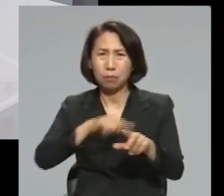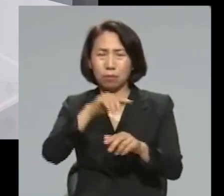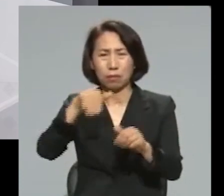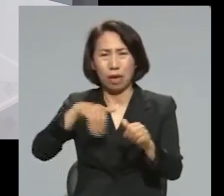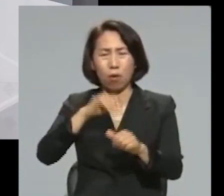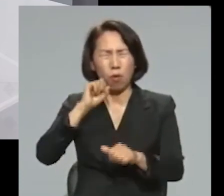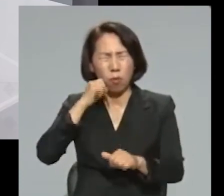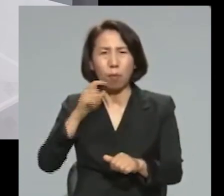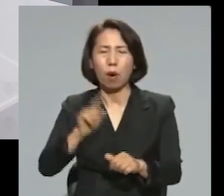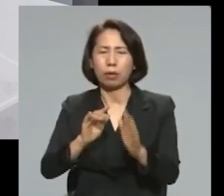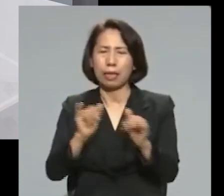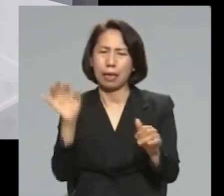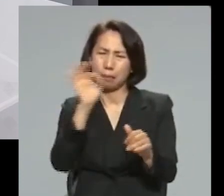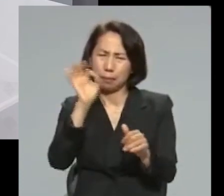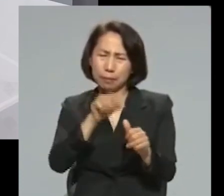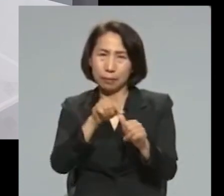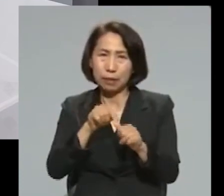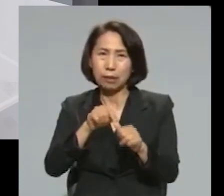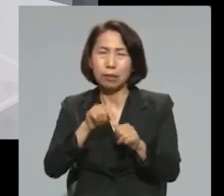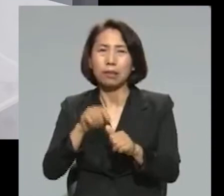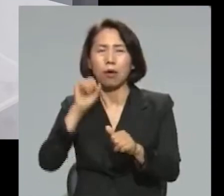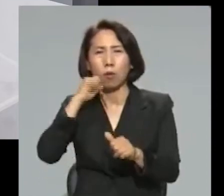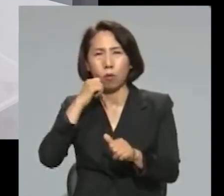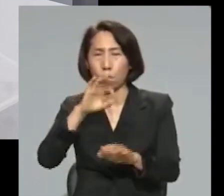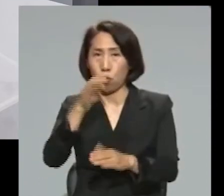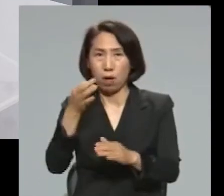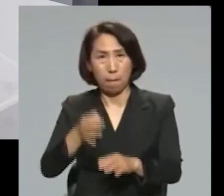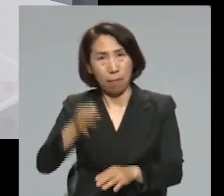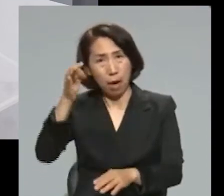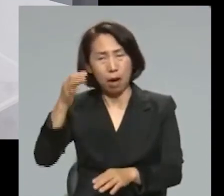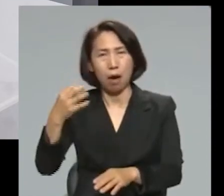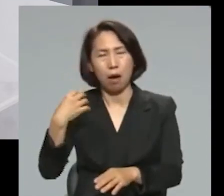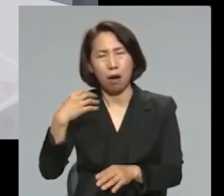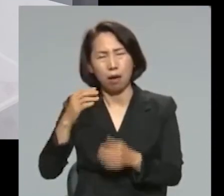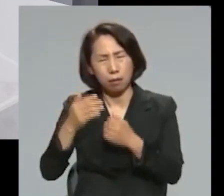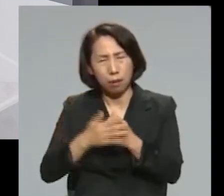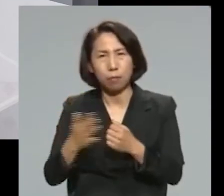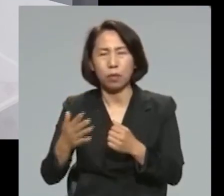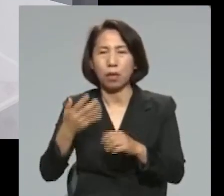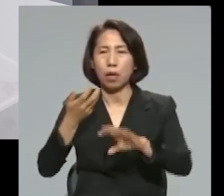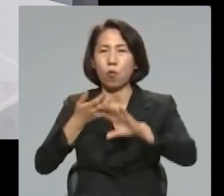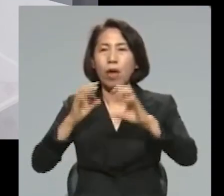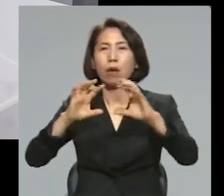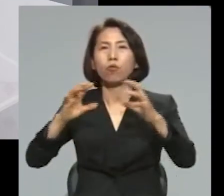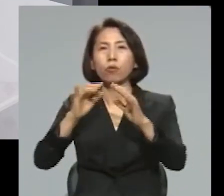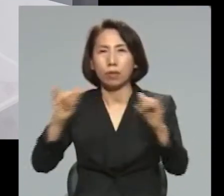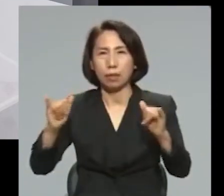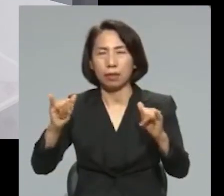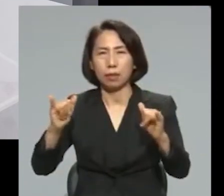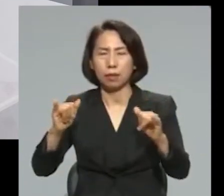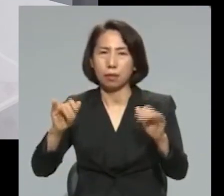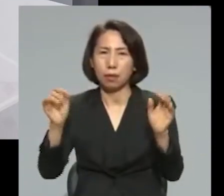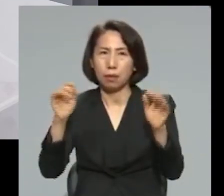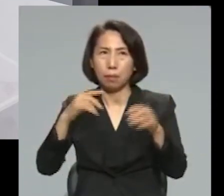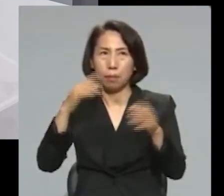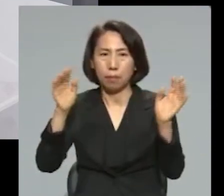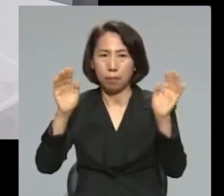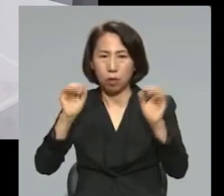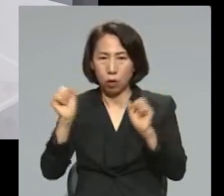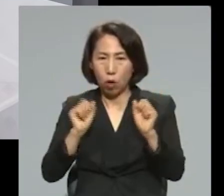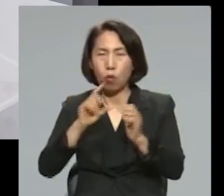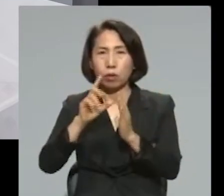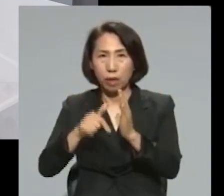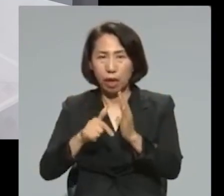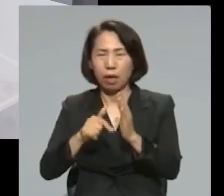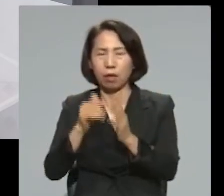부족과 인건비 상승임을 감안하여 동남아 등의 외국인 계절 노동자를 우리 군에서